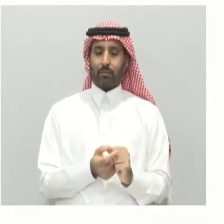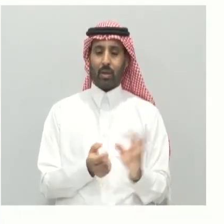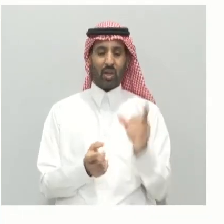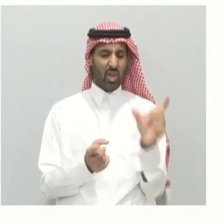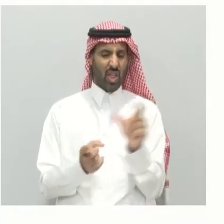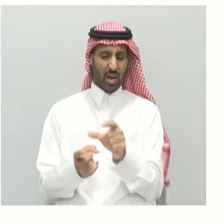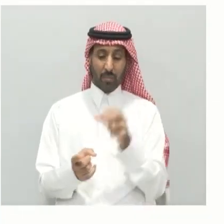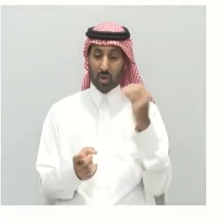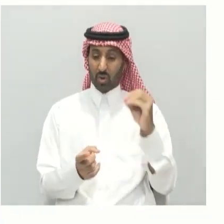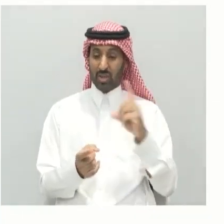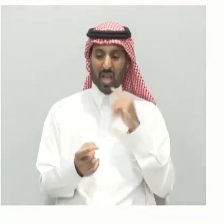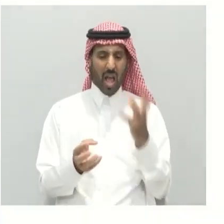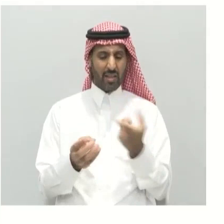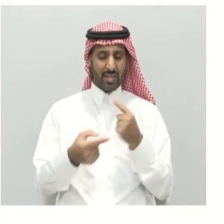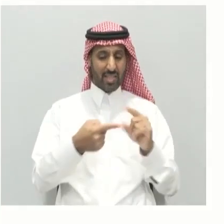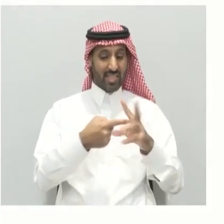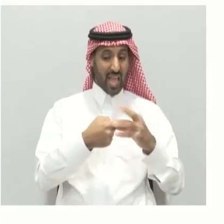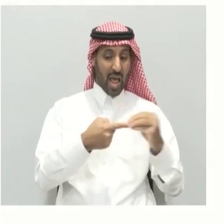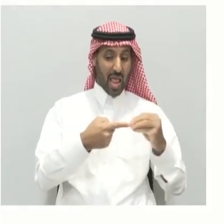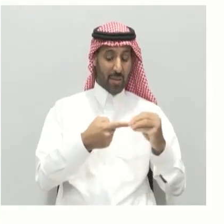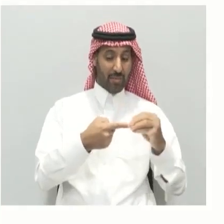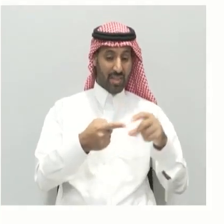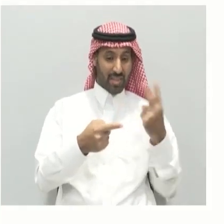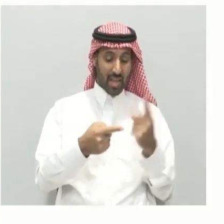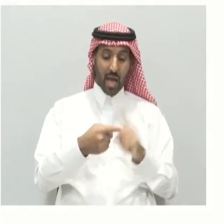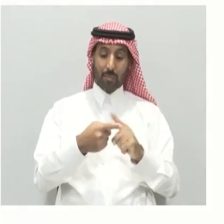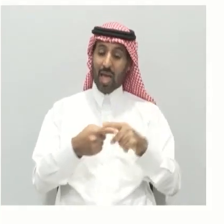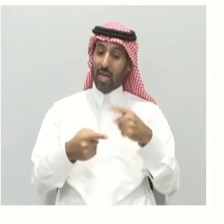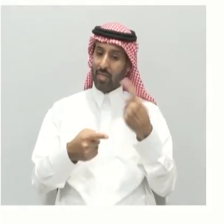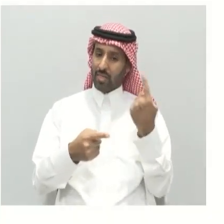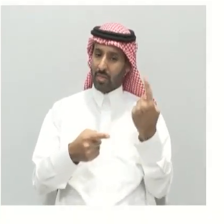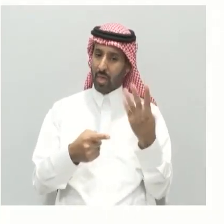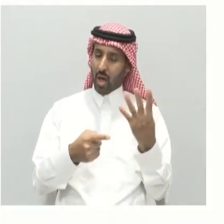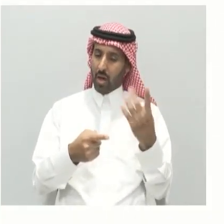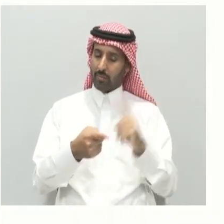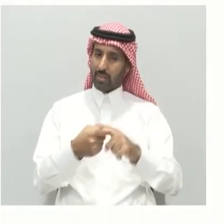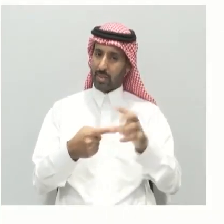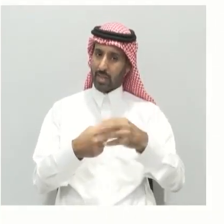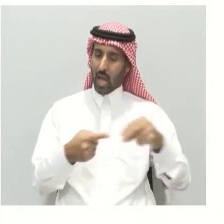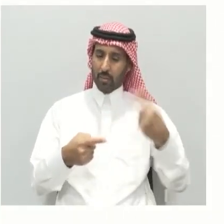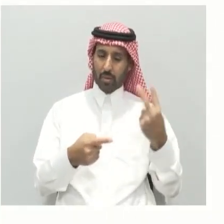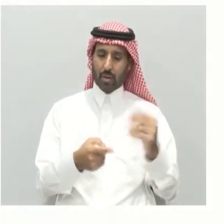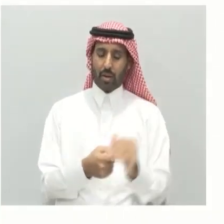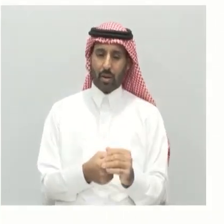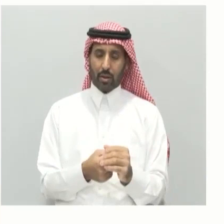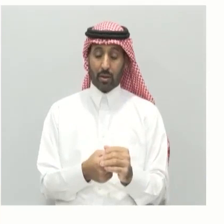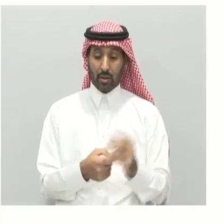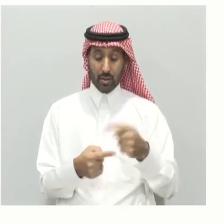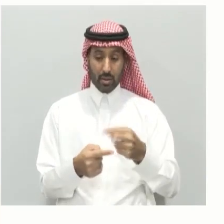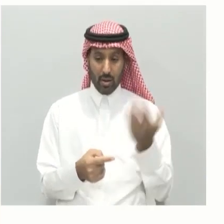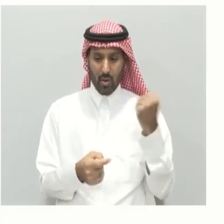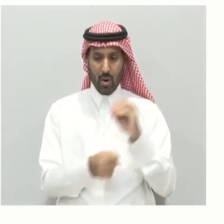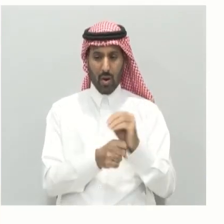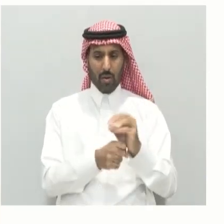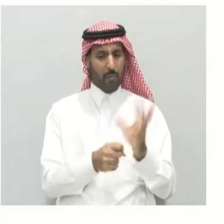كل ذره من الاكسجين عدد تاكسدها سالب اين اذا 4 في سالب ا 4 في سالب ا وزي ما